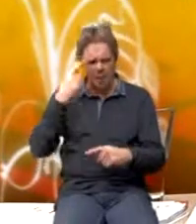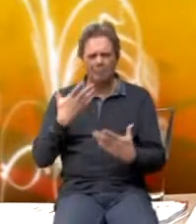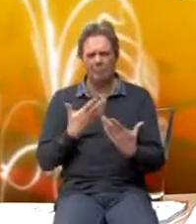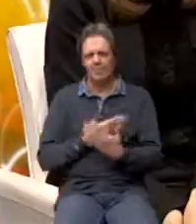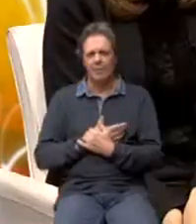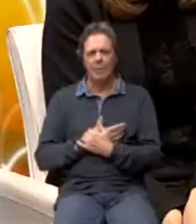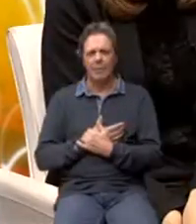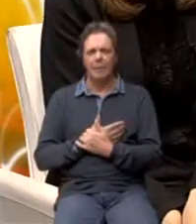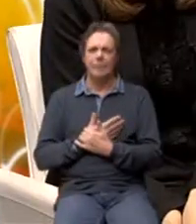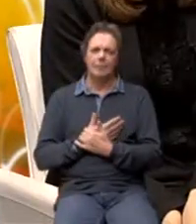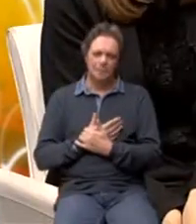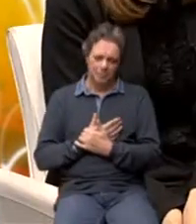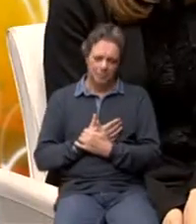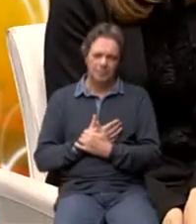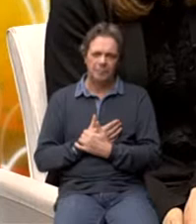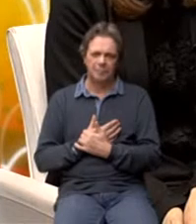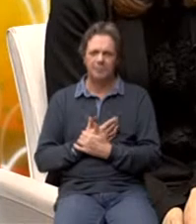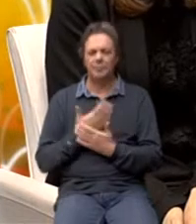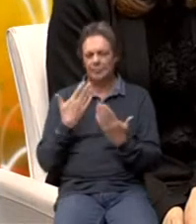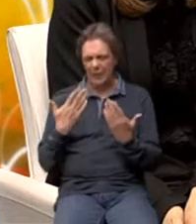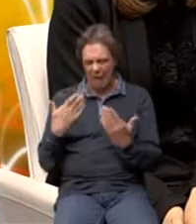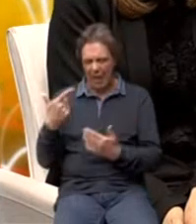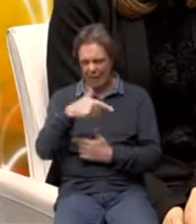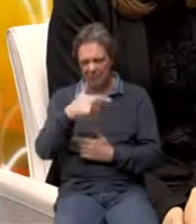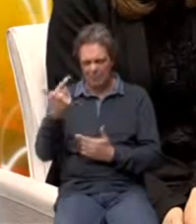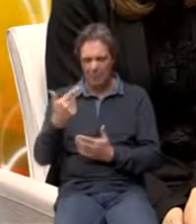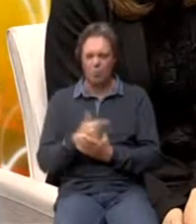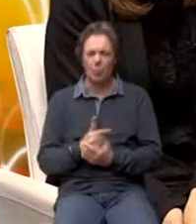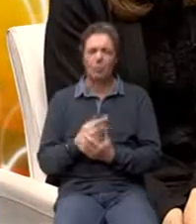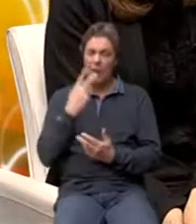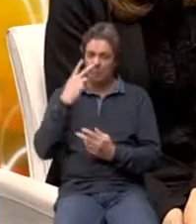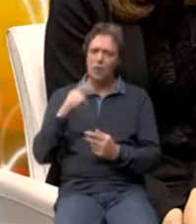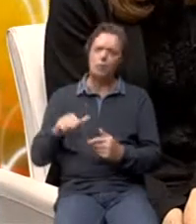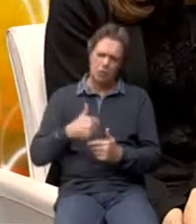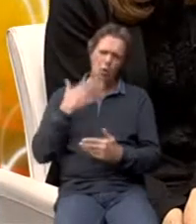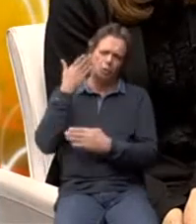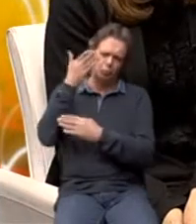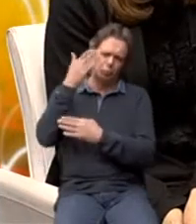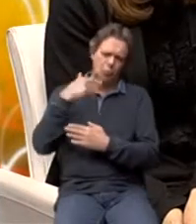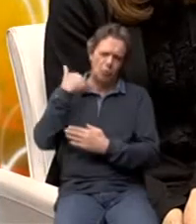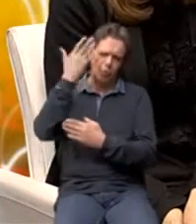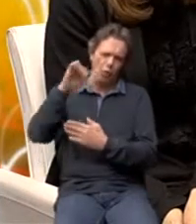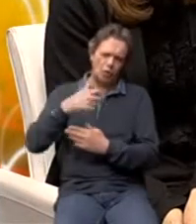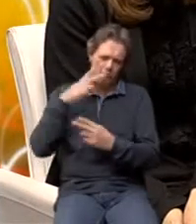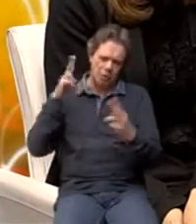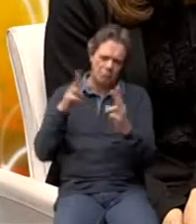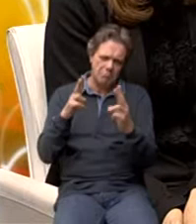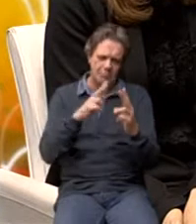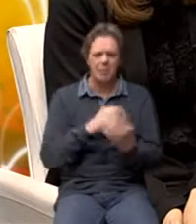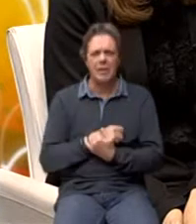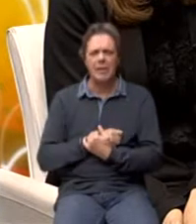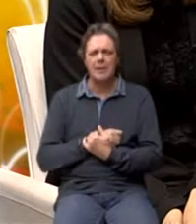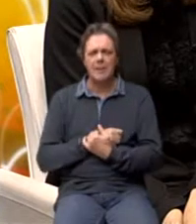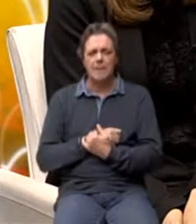vas. Hvala, magistar Katalenić, što ste došli. Vidjet ćemo se još. Ja uvijek dobijem ovdje ideju da drugu emisiju